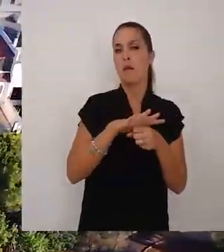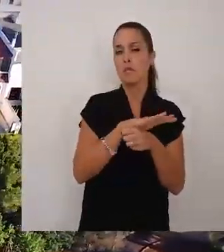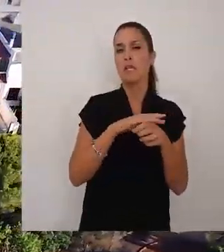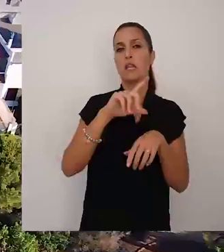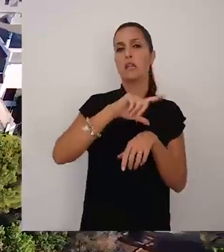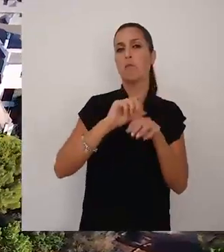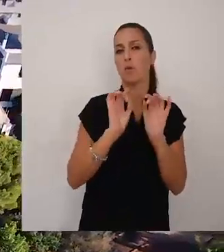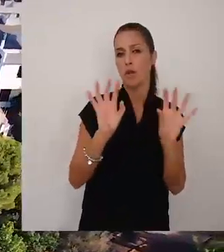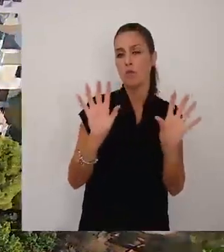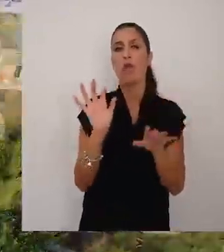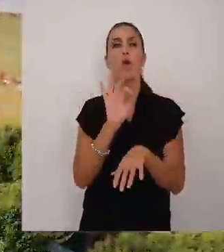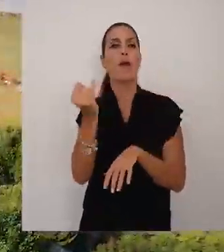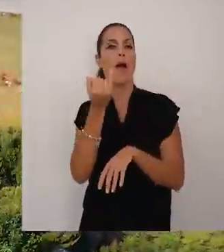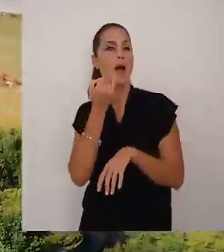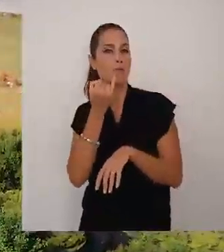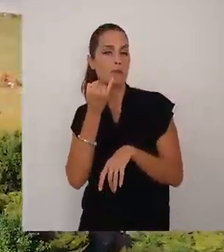famiglie.